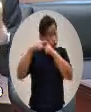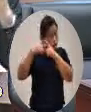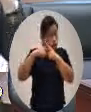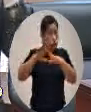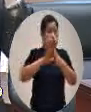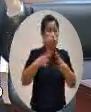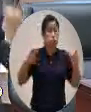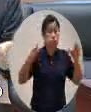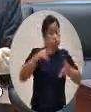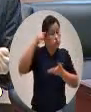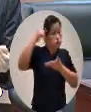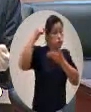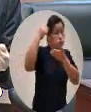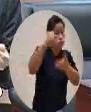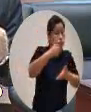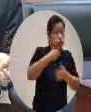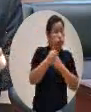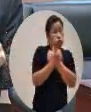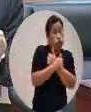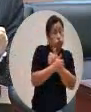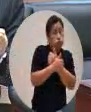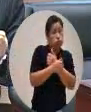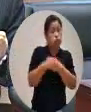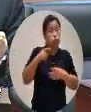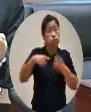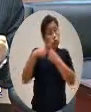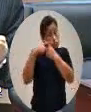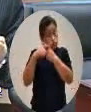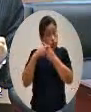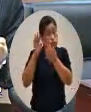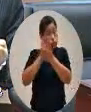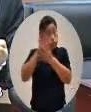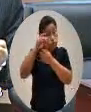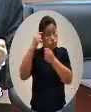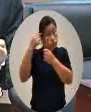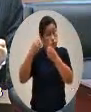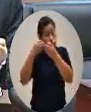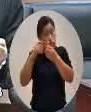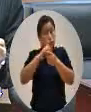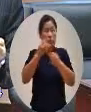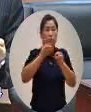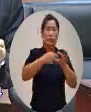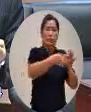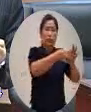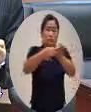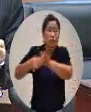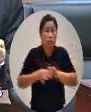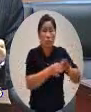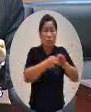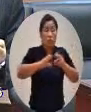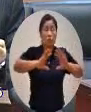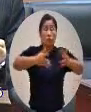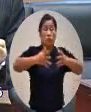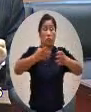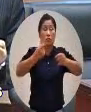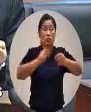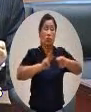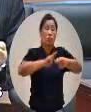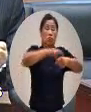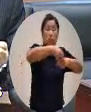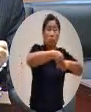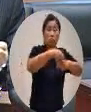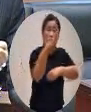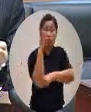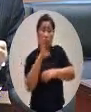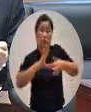然後能夠提供一些經驗這個專家研究這個有點像聯合國的這個那個跨政府的那個那個